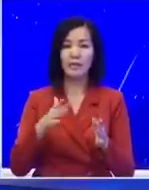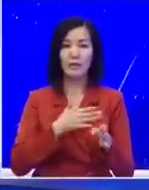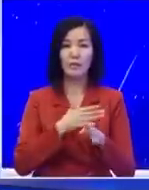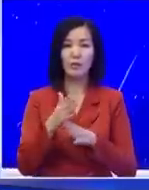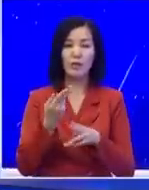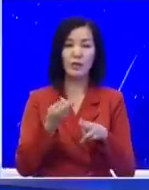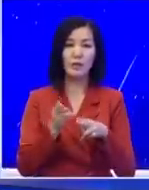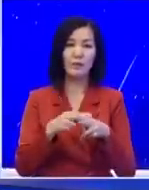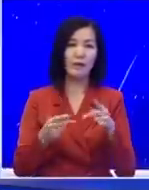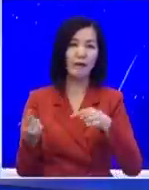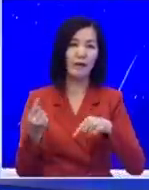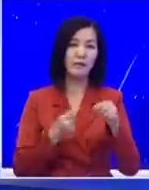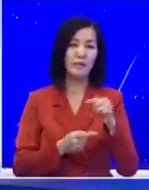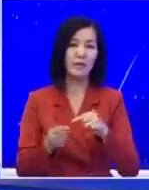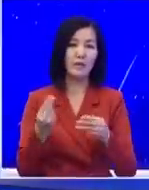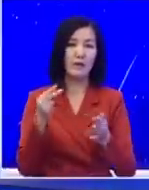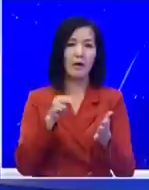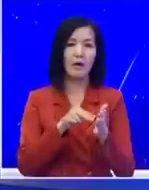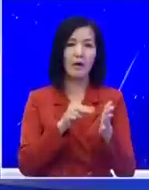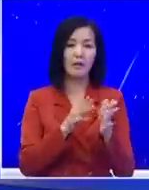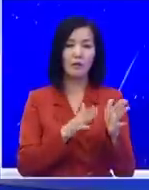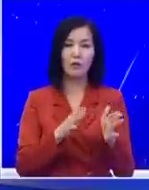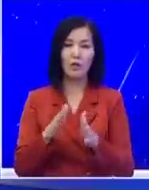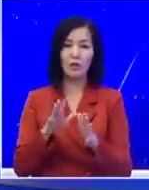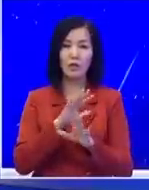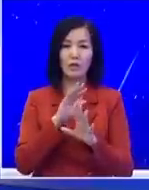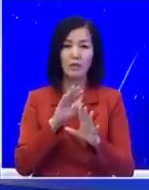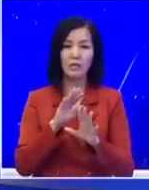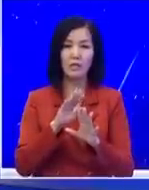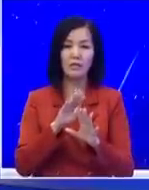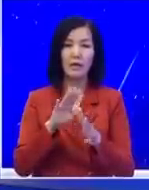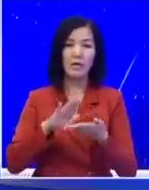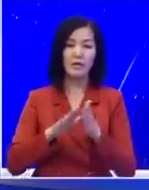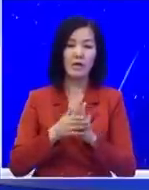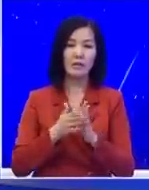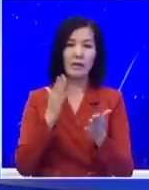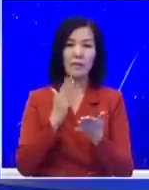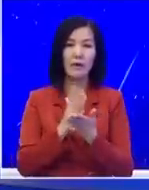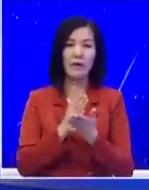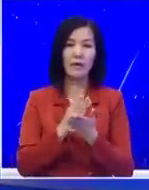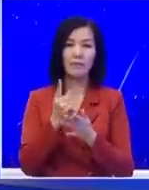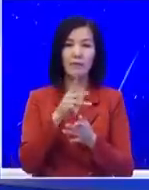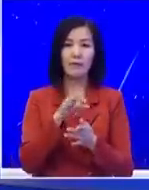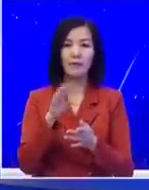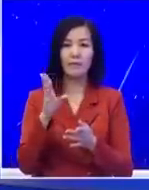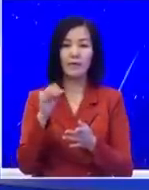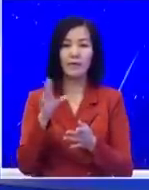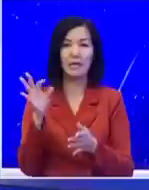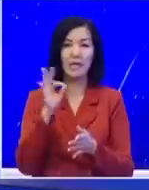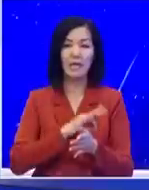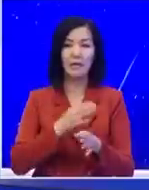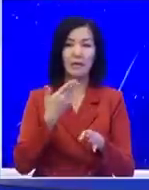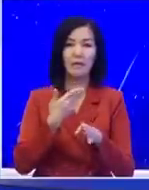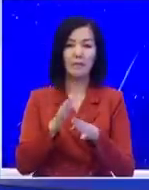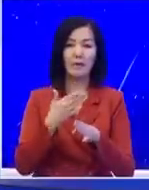Тіпті кәсіпкерлердің бағаны тұрақты сақтау үшін де жағдай жасалыпты. Бөлінген қаражаттың 1 миллиарды оларды тиімді пайызбен несиелендіруге